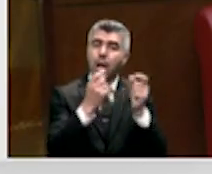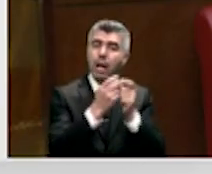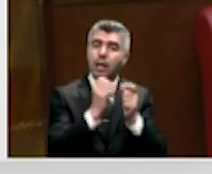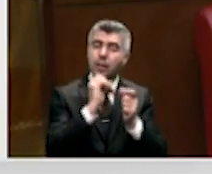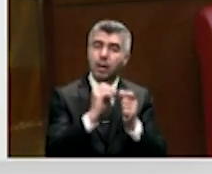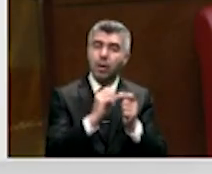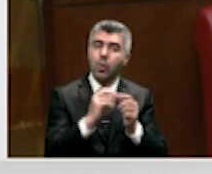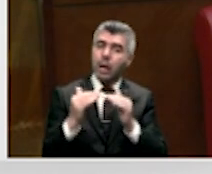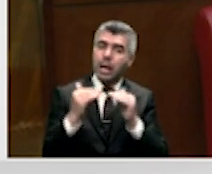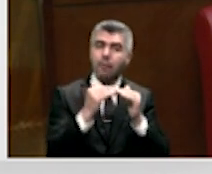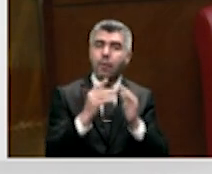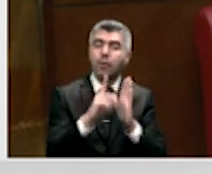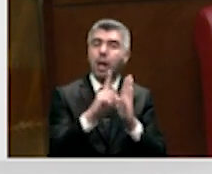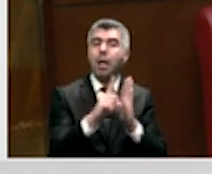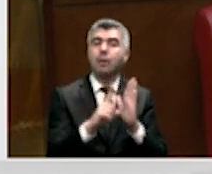التشريعات الحاليه،